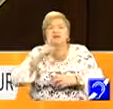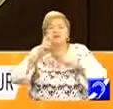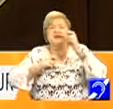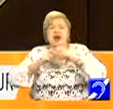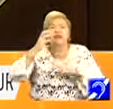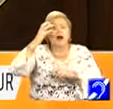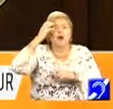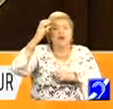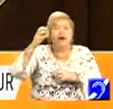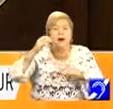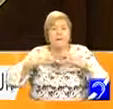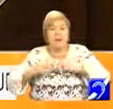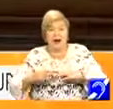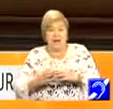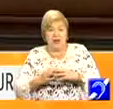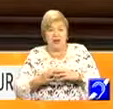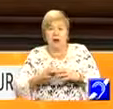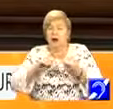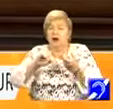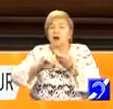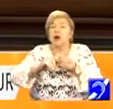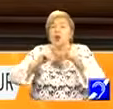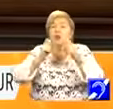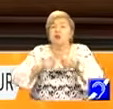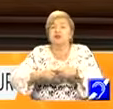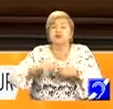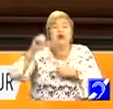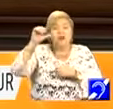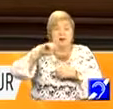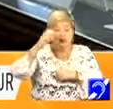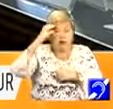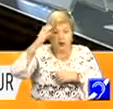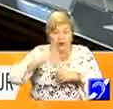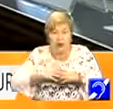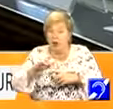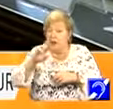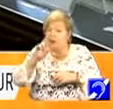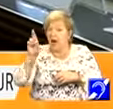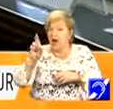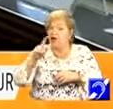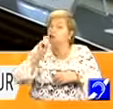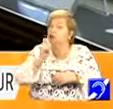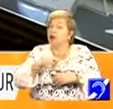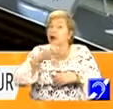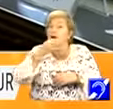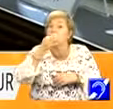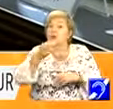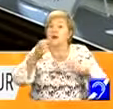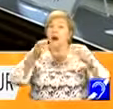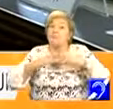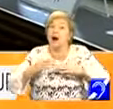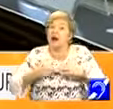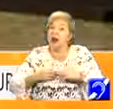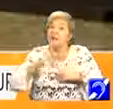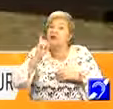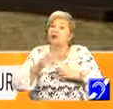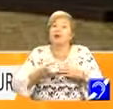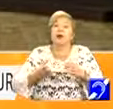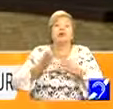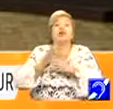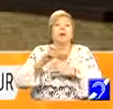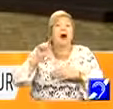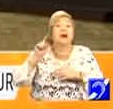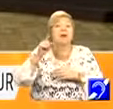și parlament în privința moțiunii de cenzură, însă judecătorii spun că parlamentul trebuie să meargă mai departe